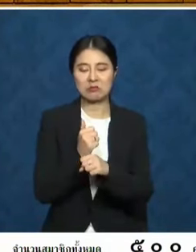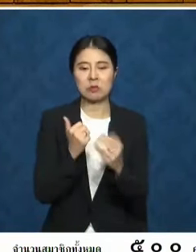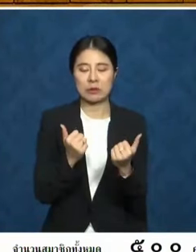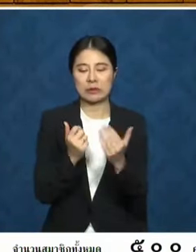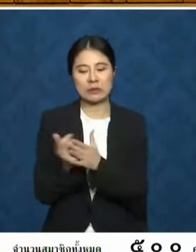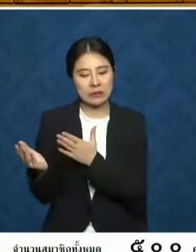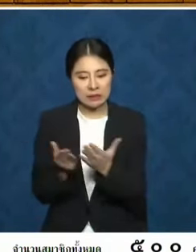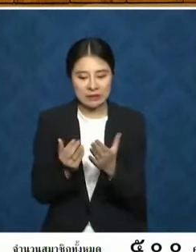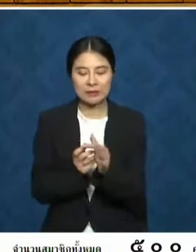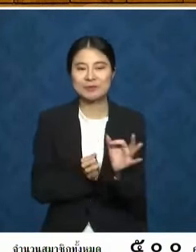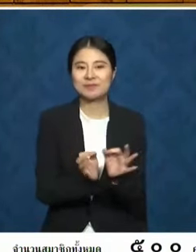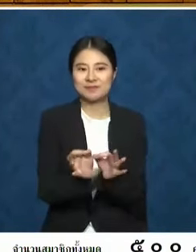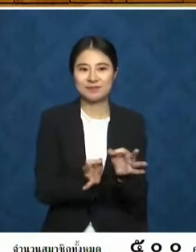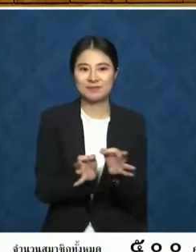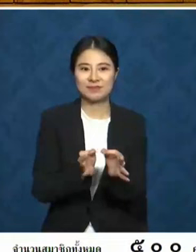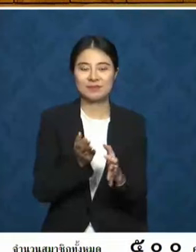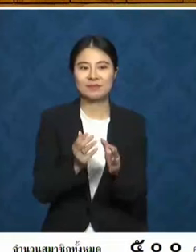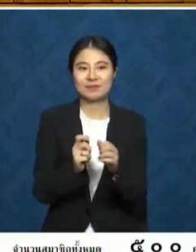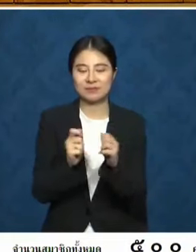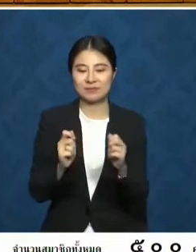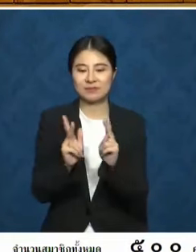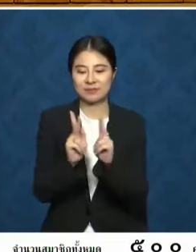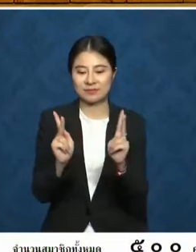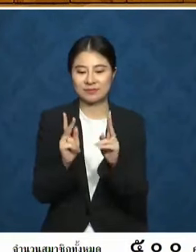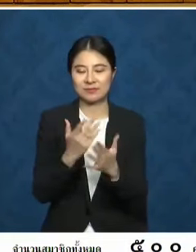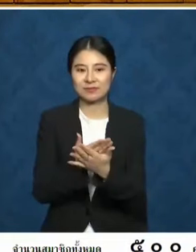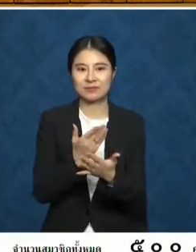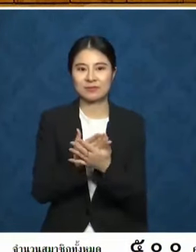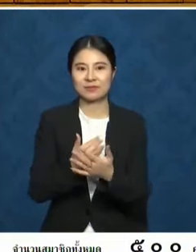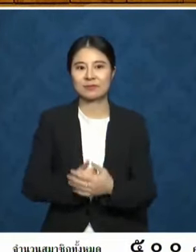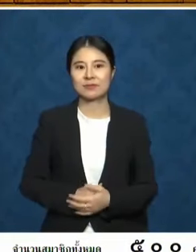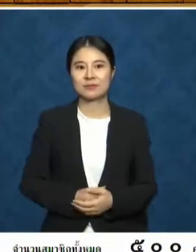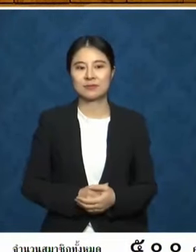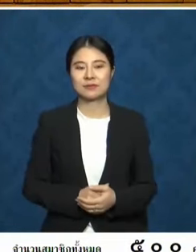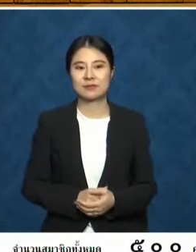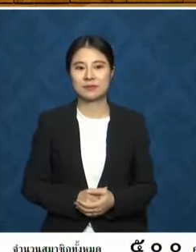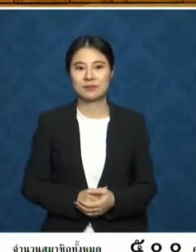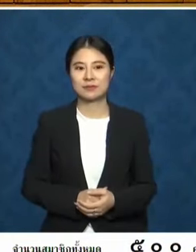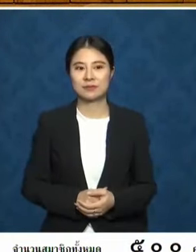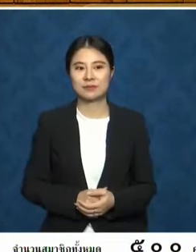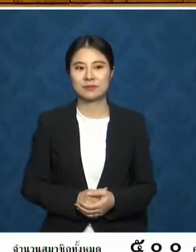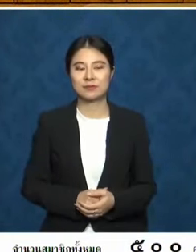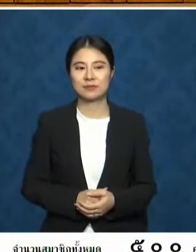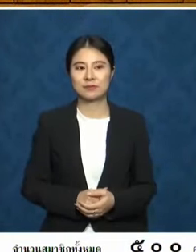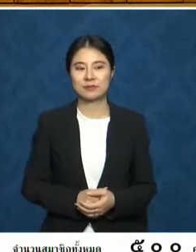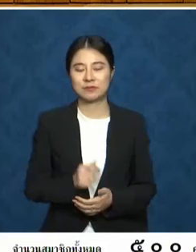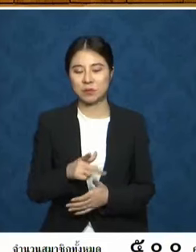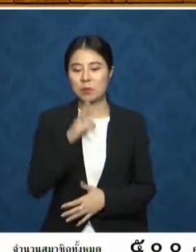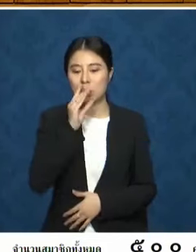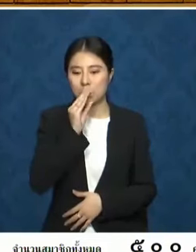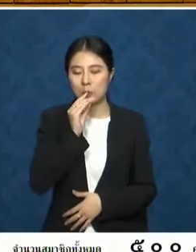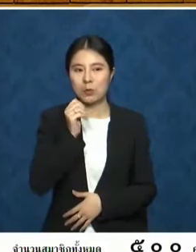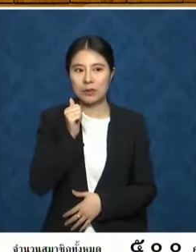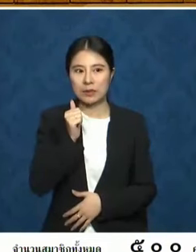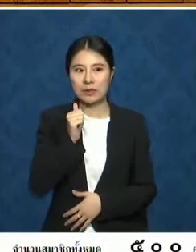แจงกบปุงกรมอธิการงบประมาณในส่วนที่ท่านนำเสนอดีกวาที่